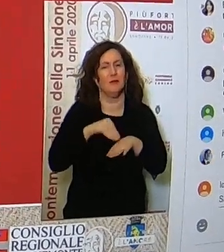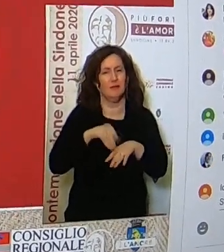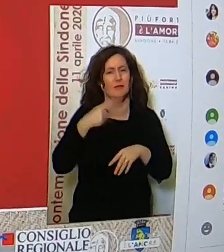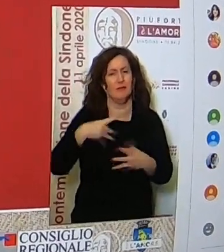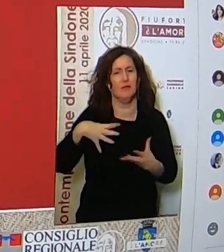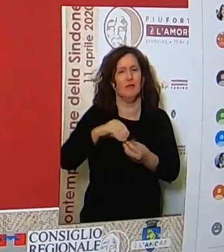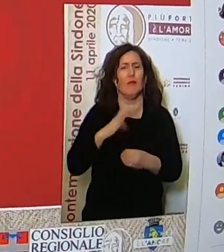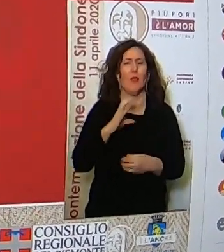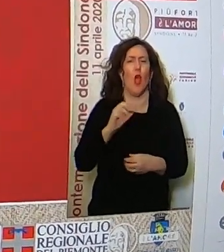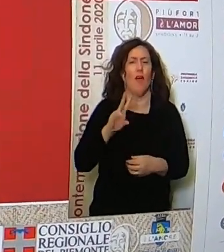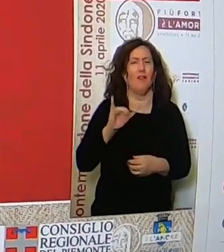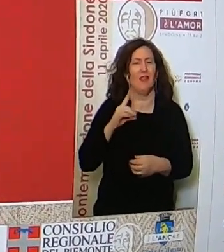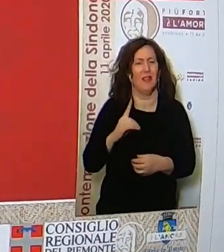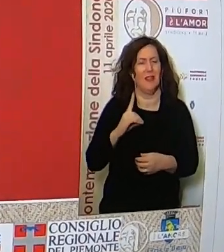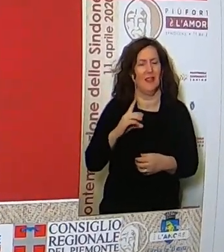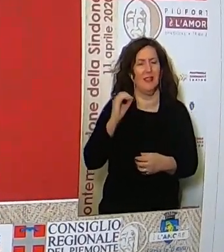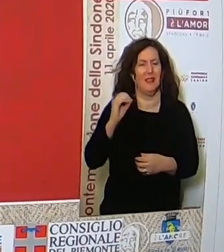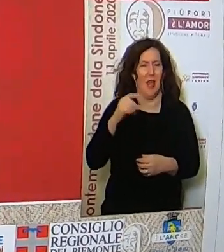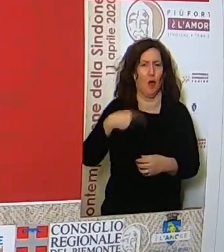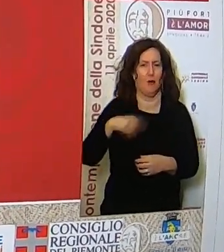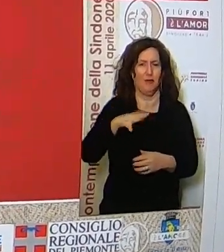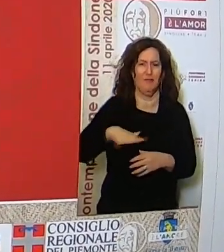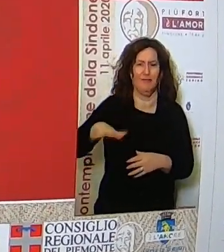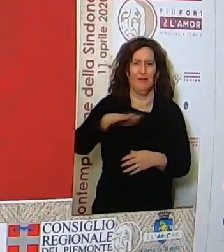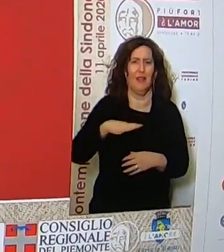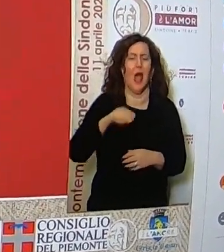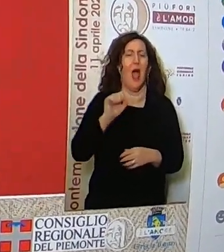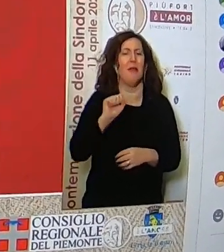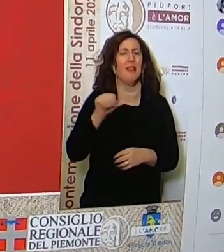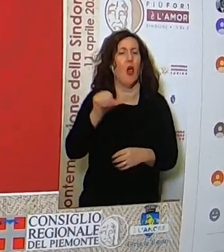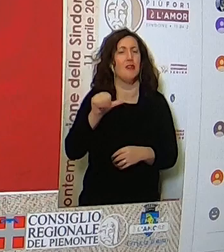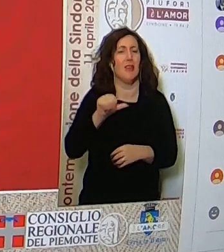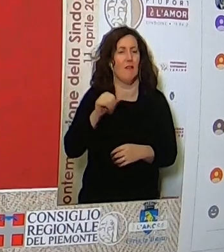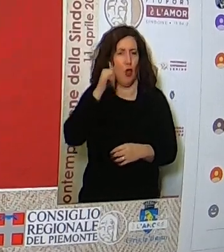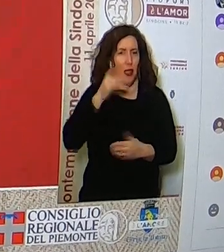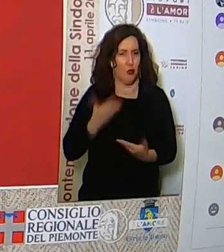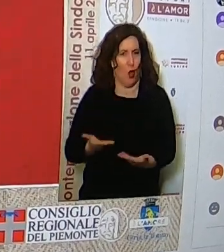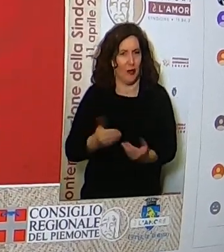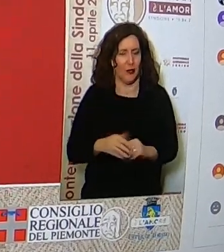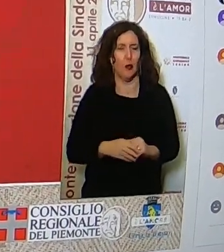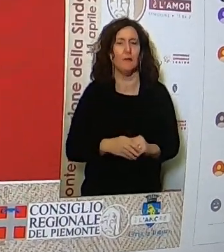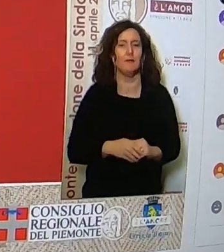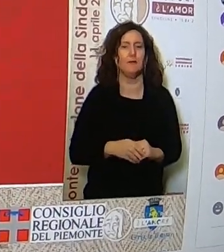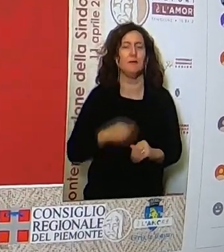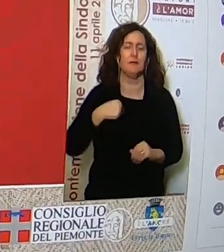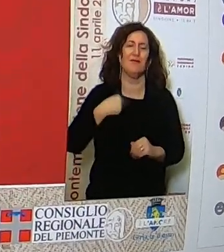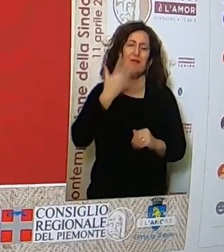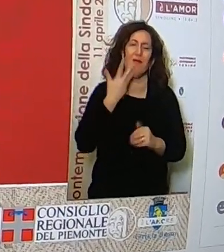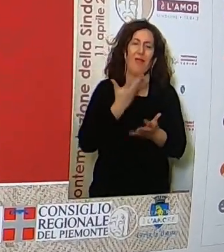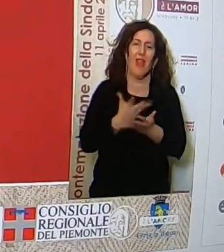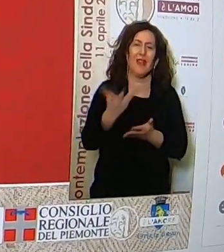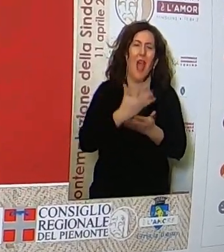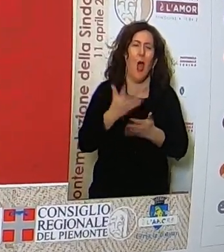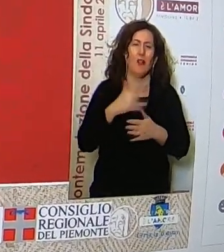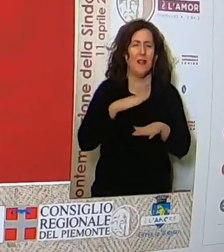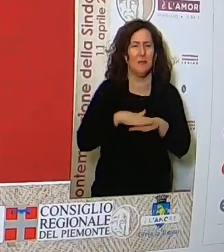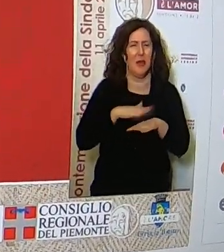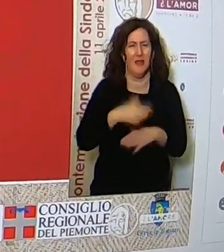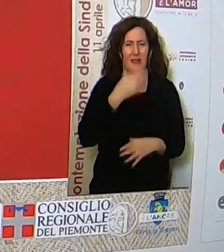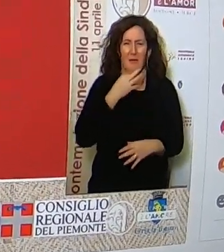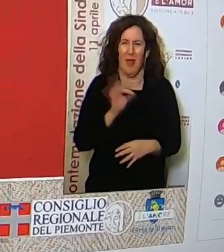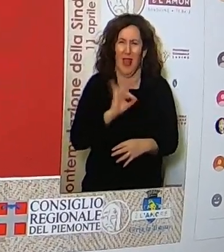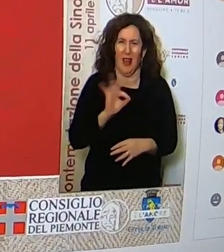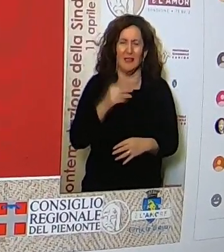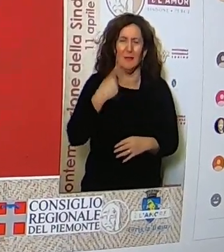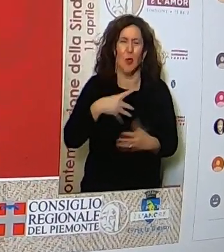Orio Zero presso il professore Veronidis, che ha medio di Savoia a Torino. Sono qui per raccontare la bellissima esperienza che con il